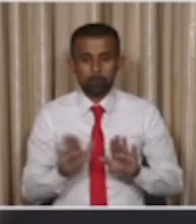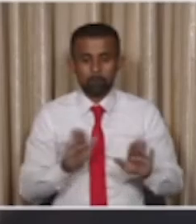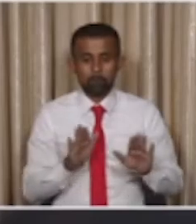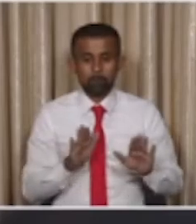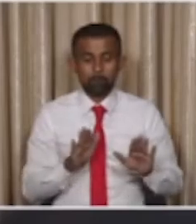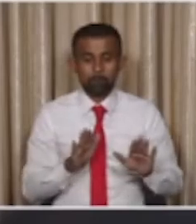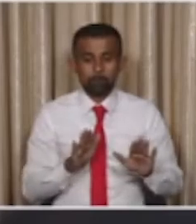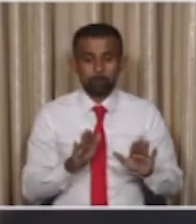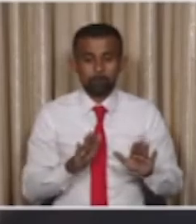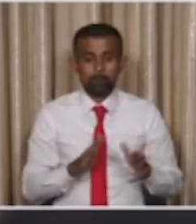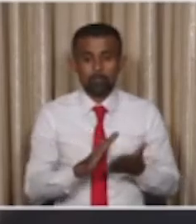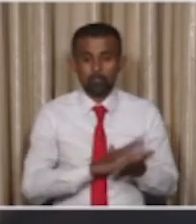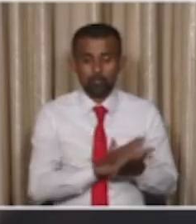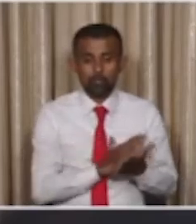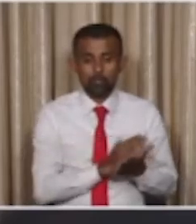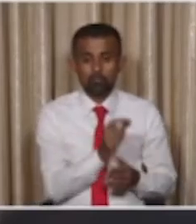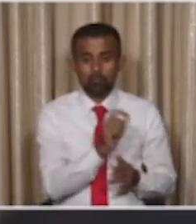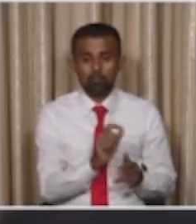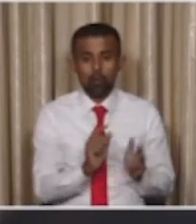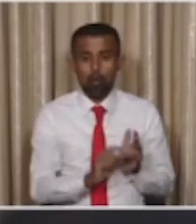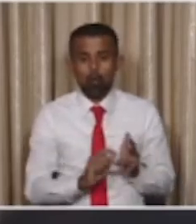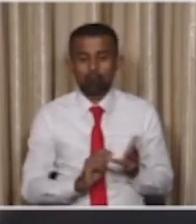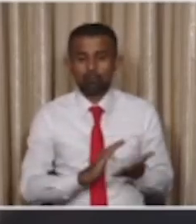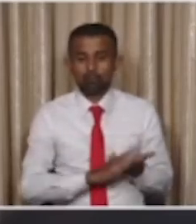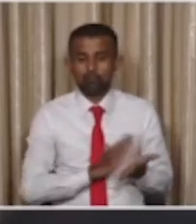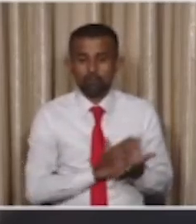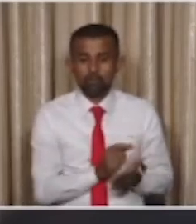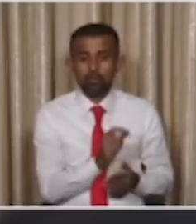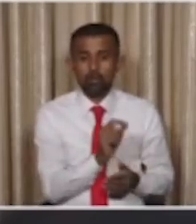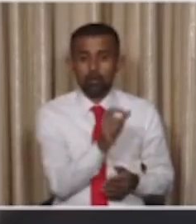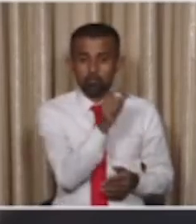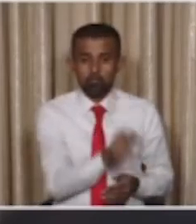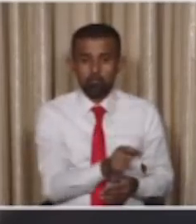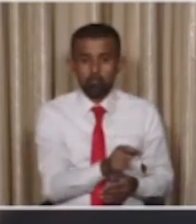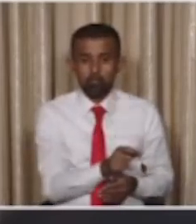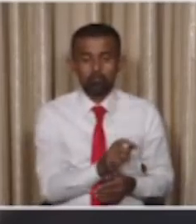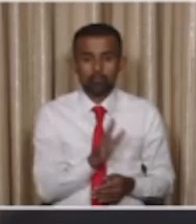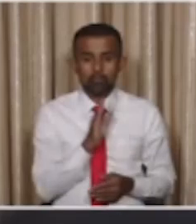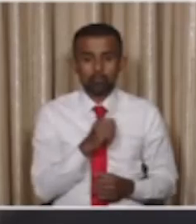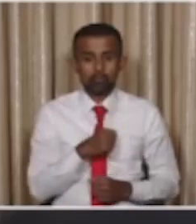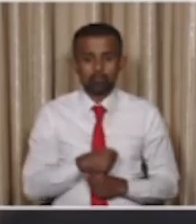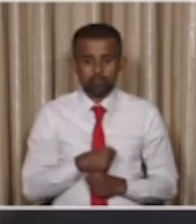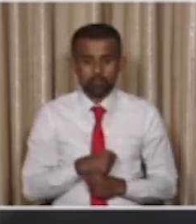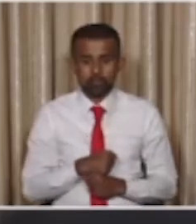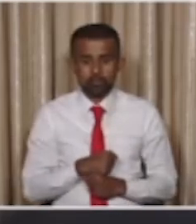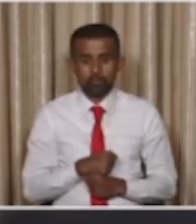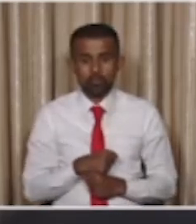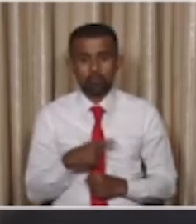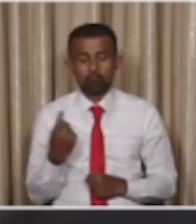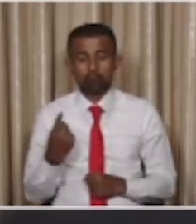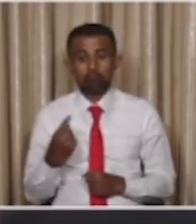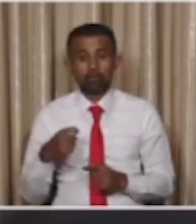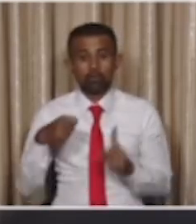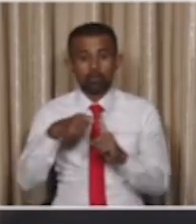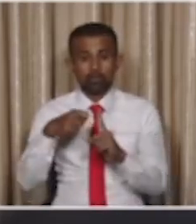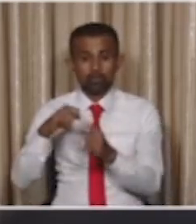ඇසිස්ටන්ට් ස්ටාෆ් සහ මේ ඔෆිස් ඇසිස්ටන්ට් ස්ටාෆ් කියන කට්ටිය සාමාන්‍ය රජයේ අනිත් මැනේජ්මන්ට්